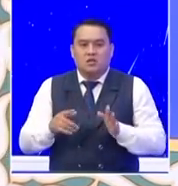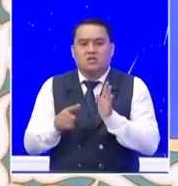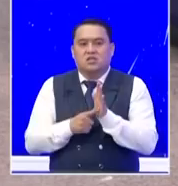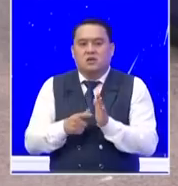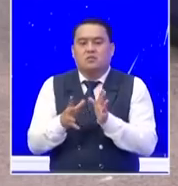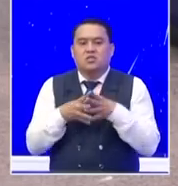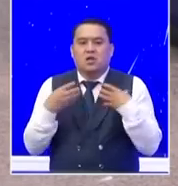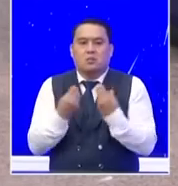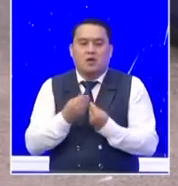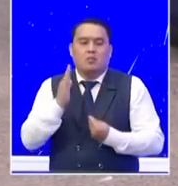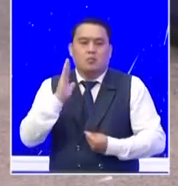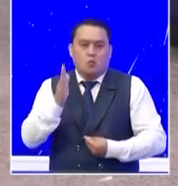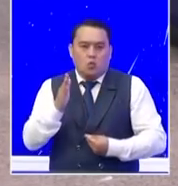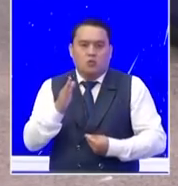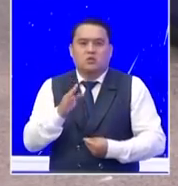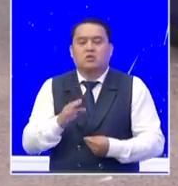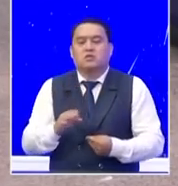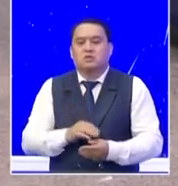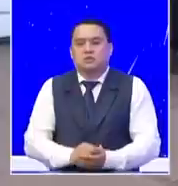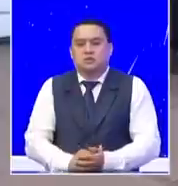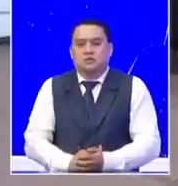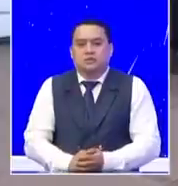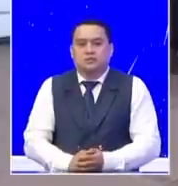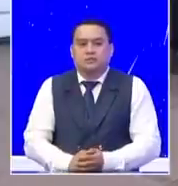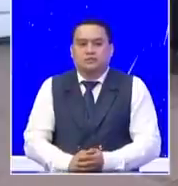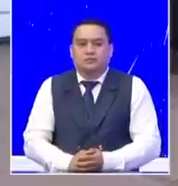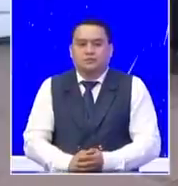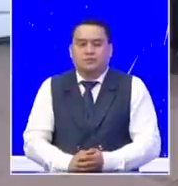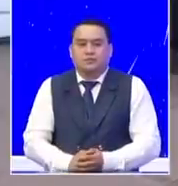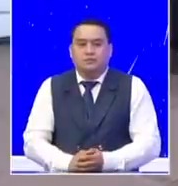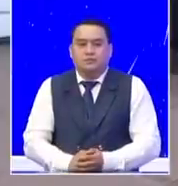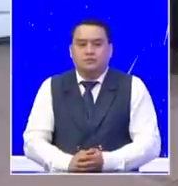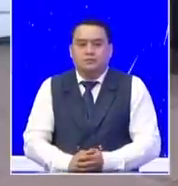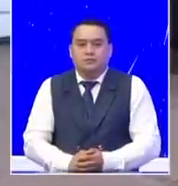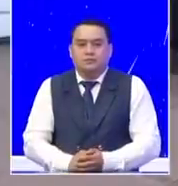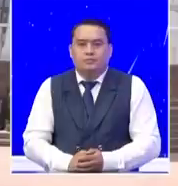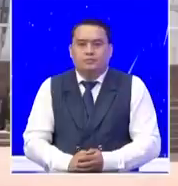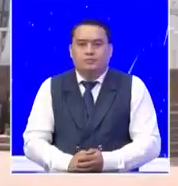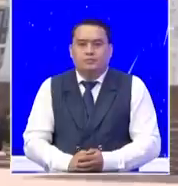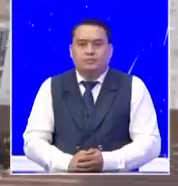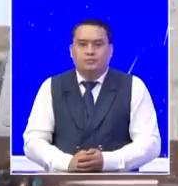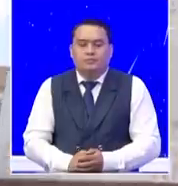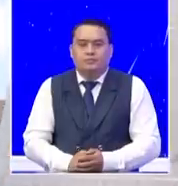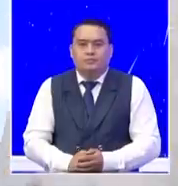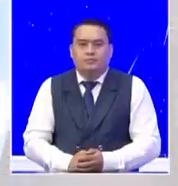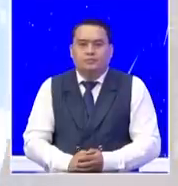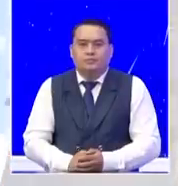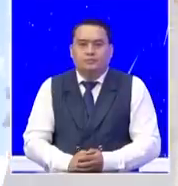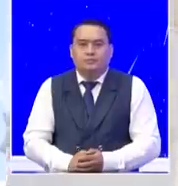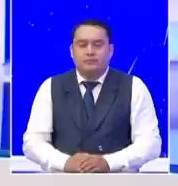7 семей. Теперь уже из западно-казахстанской области. Гульмира Тимиргалиева, Медиа Джумабай, Аблай Кутыкбай, телеканал ЖТСУ,